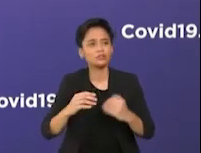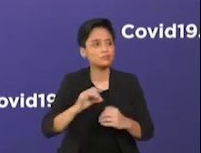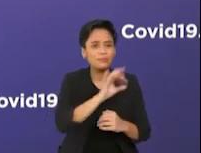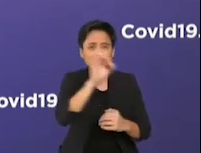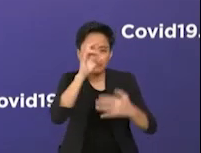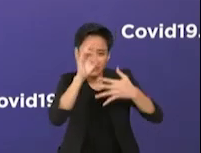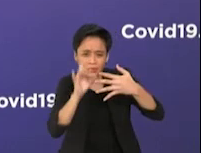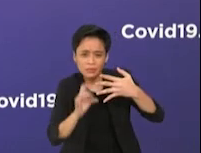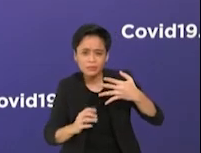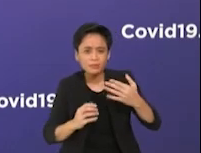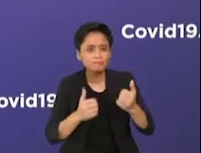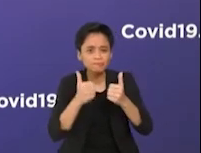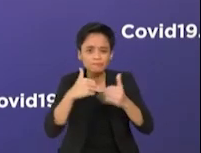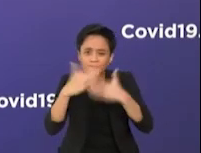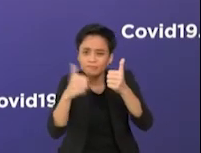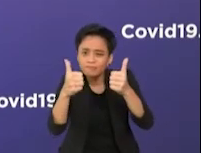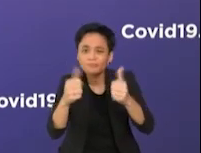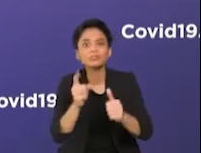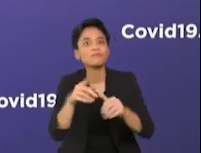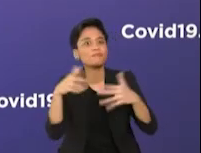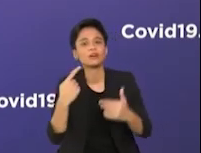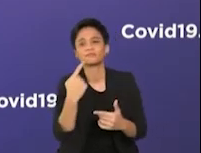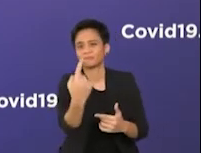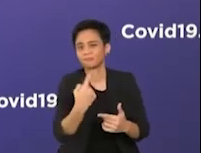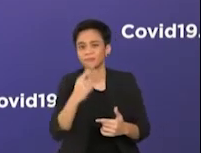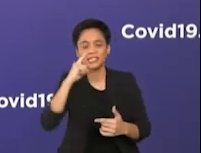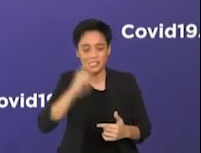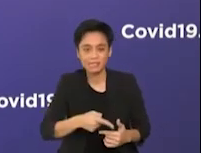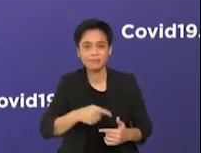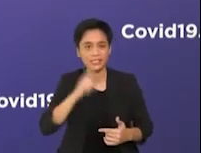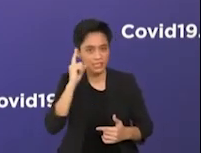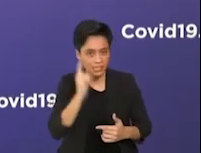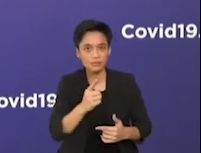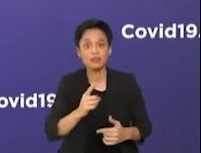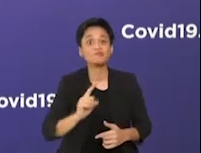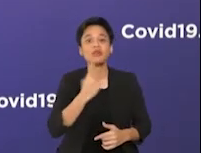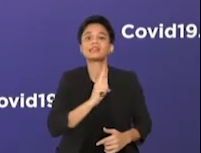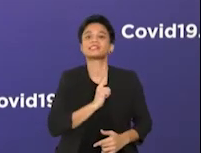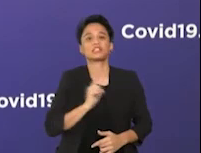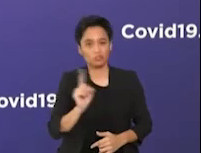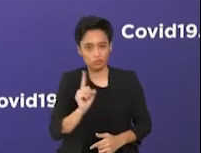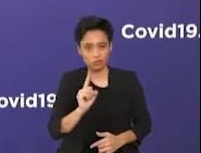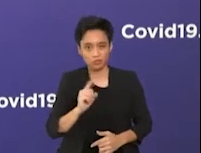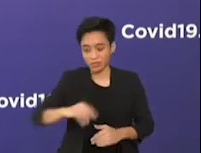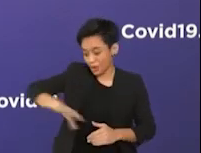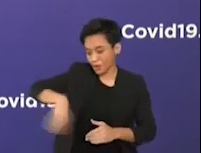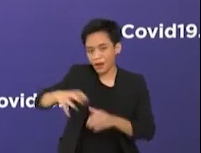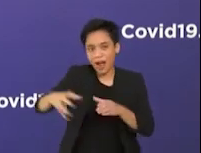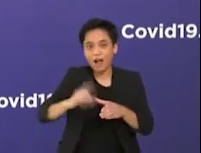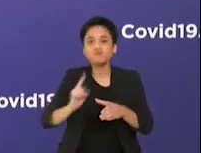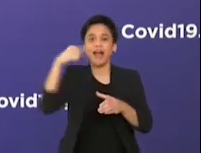tidak terputus kita awali dari diri kita sendiri kita awali dari keluarga kita